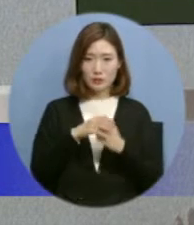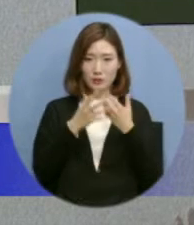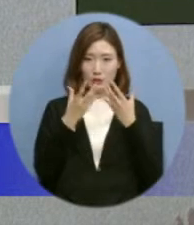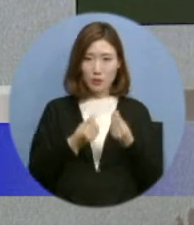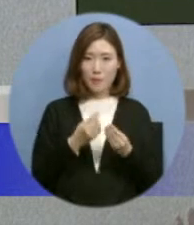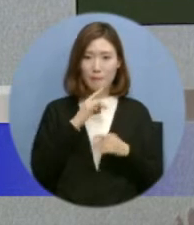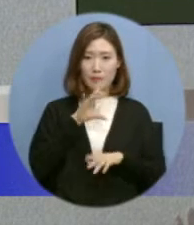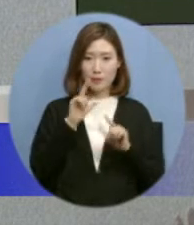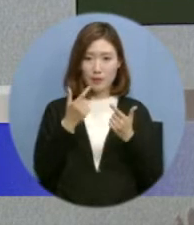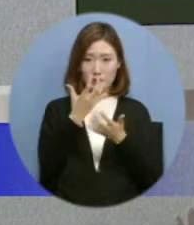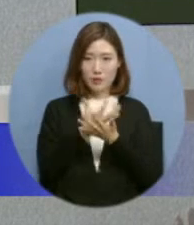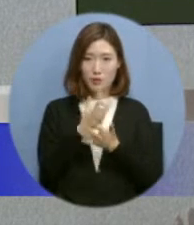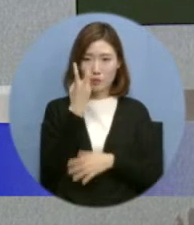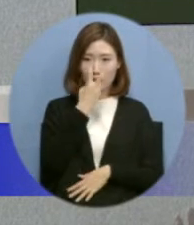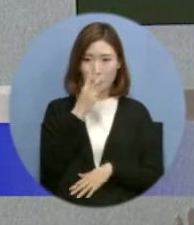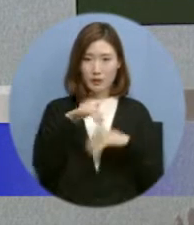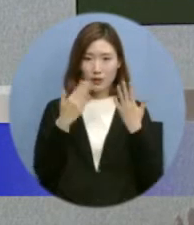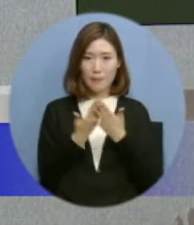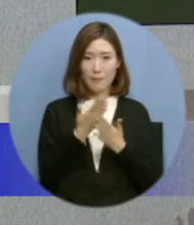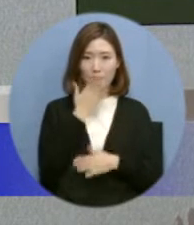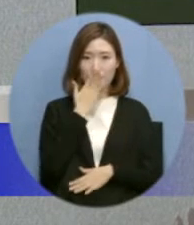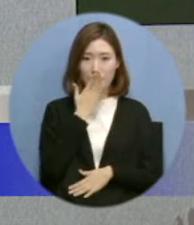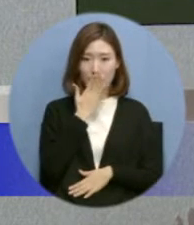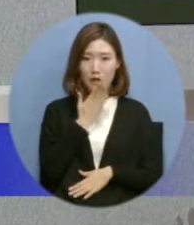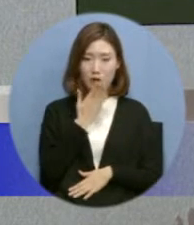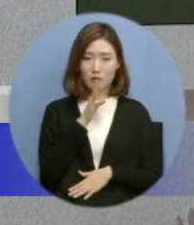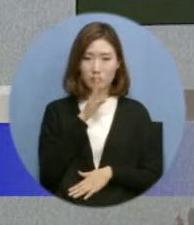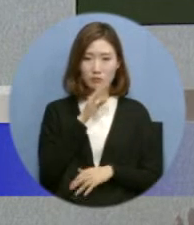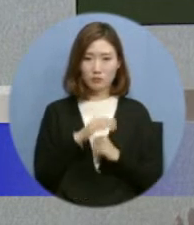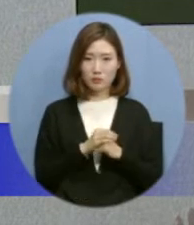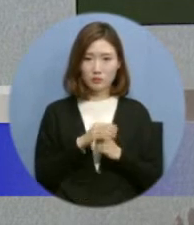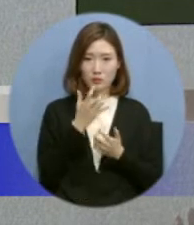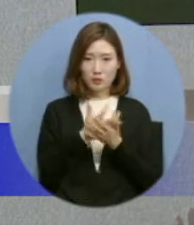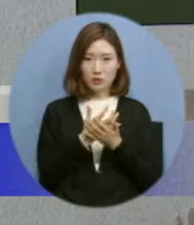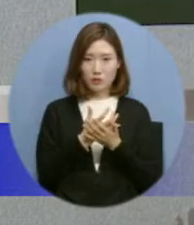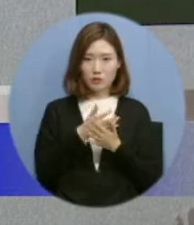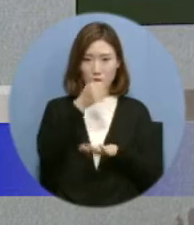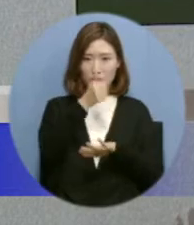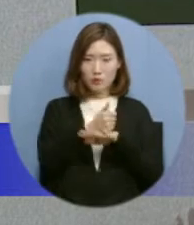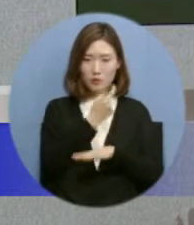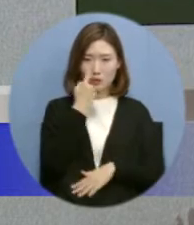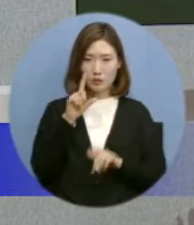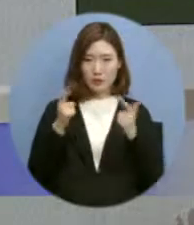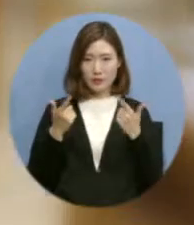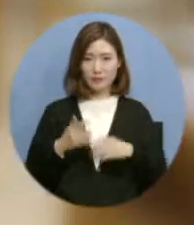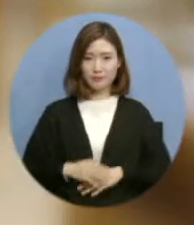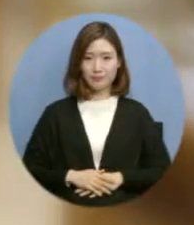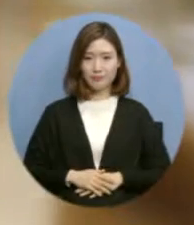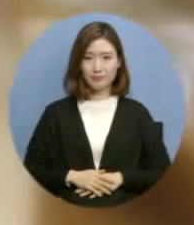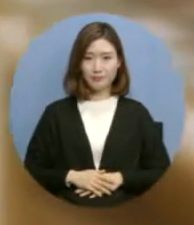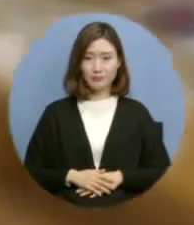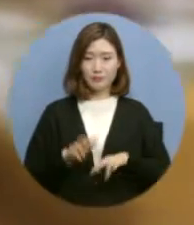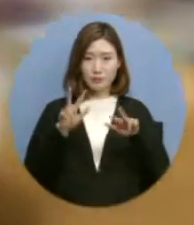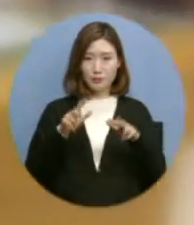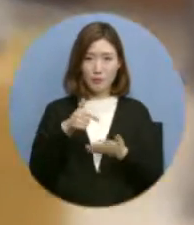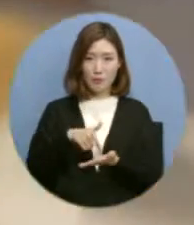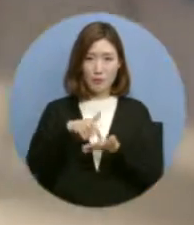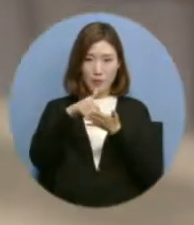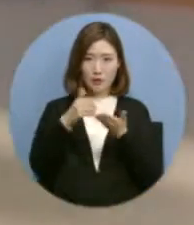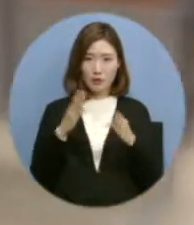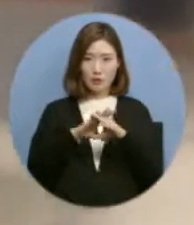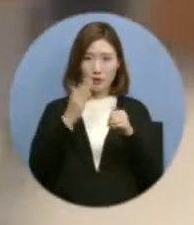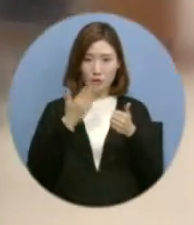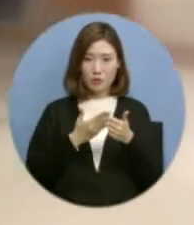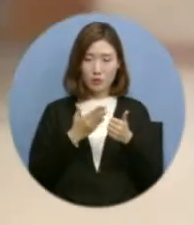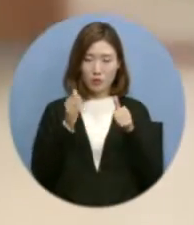경우든 네, 자료 관리는 다 하는데 그것이 뭐 또 결정적인 것도 아니고. 현재 광진구는